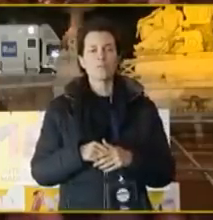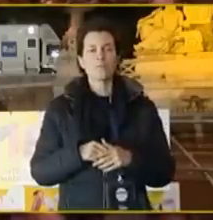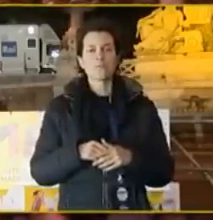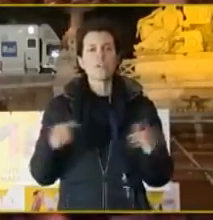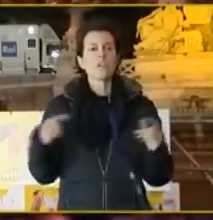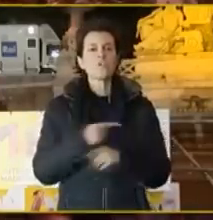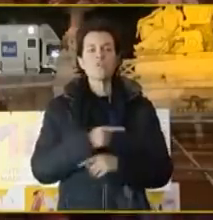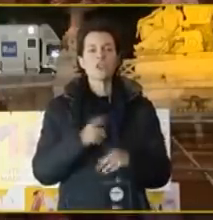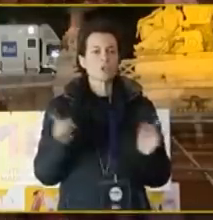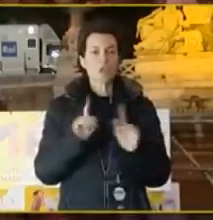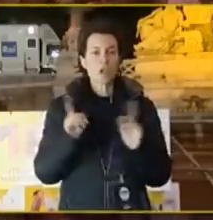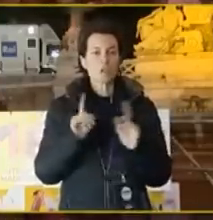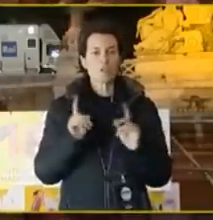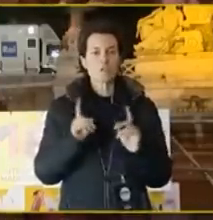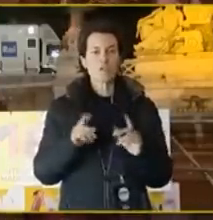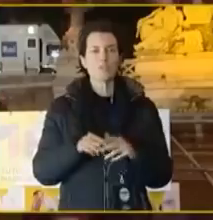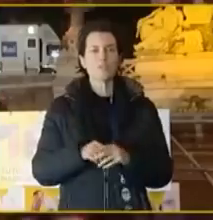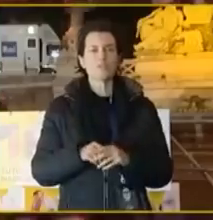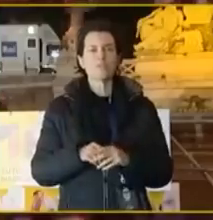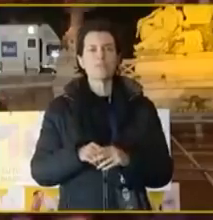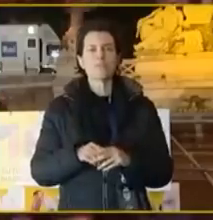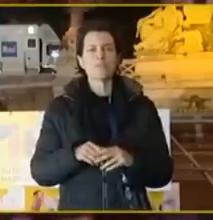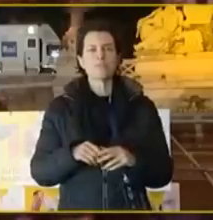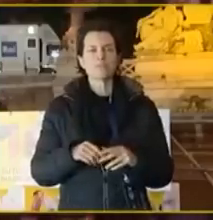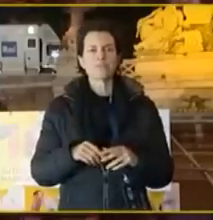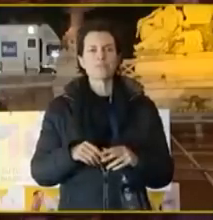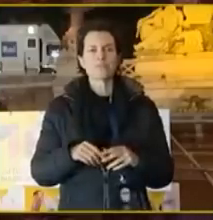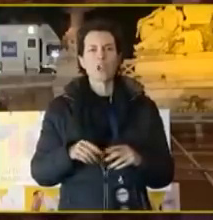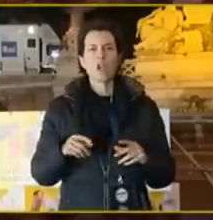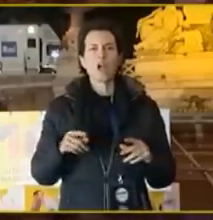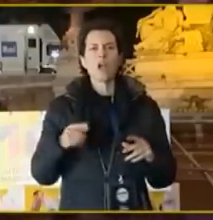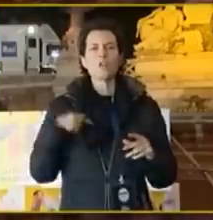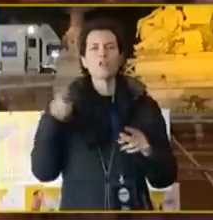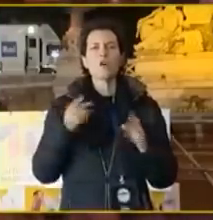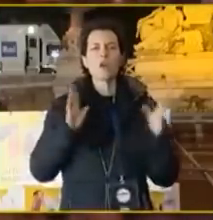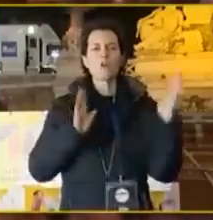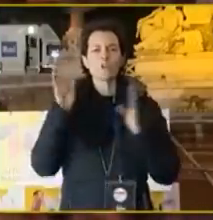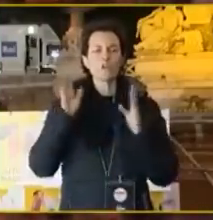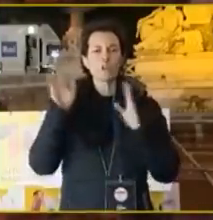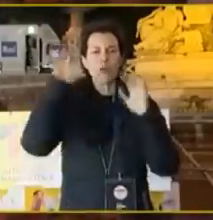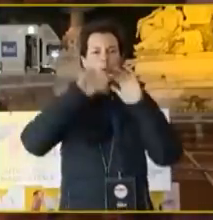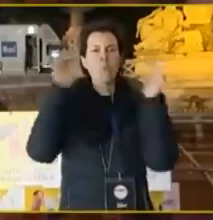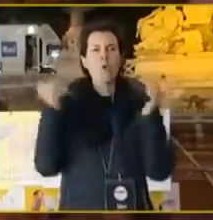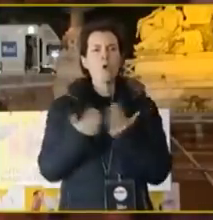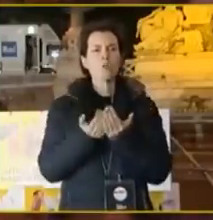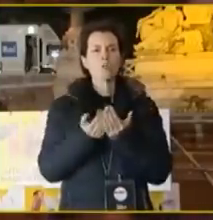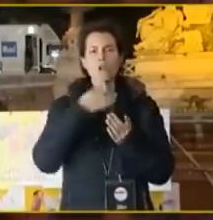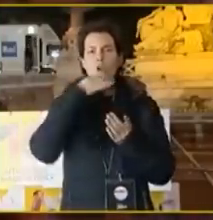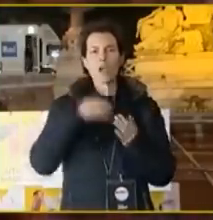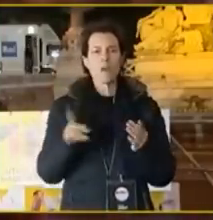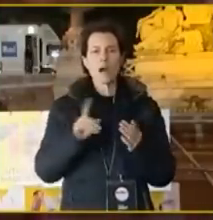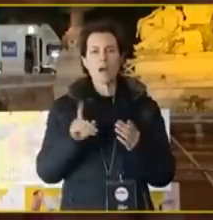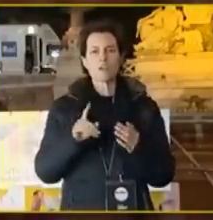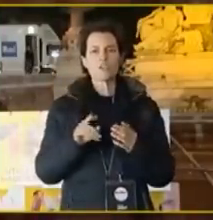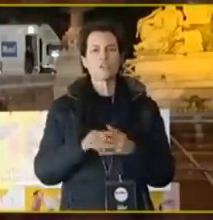non è stato così. Ci siamo trovati ad affrontare un mondo che non eravamo stati preparati ad affrontare. Non è stato facile anche perché mentre